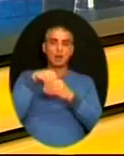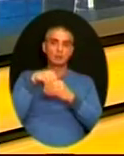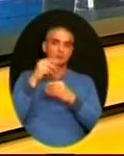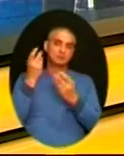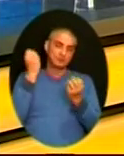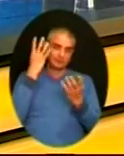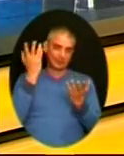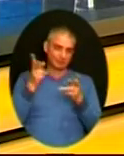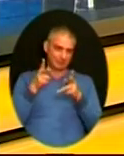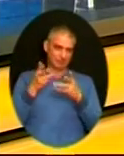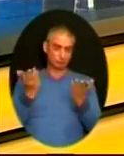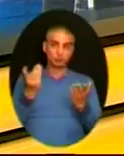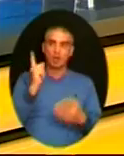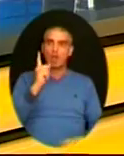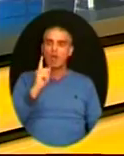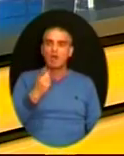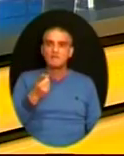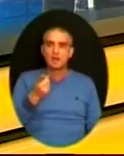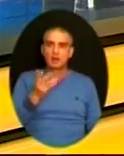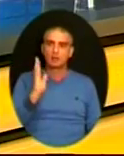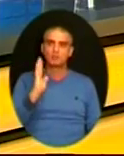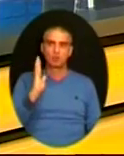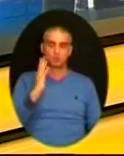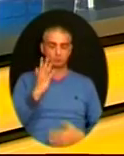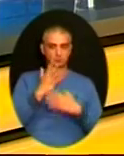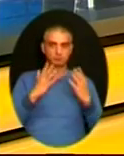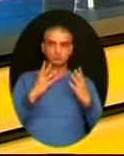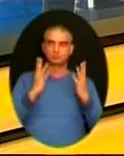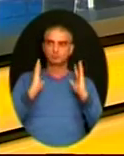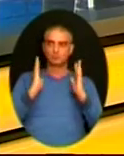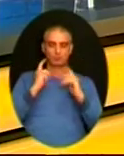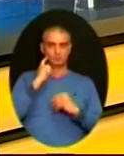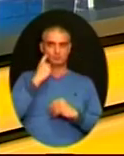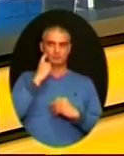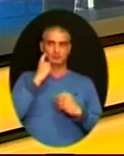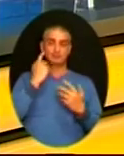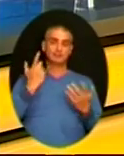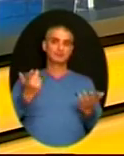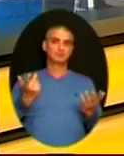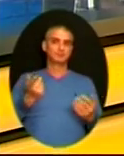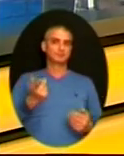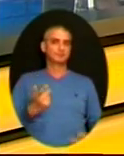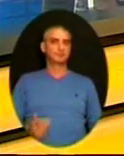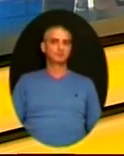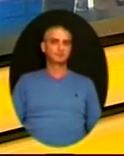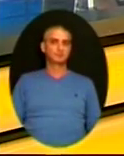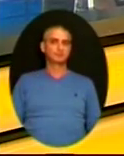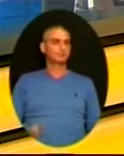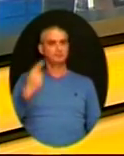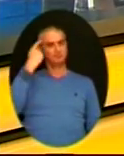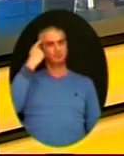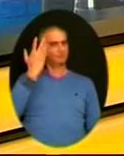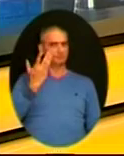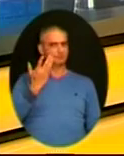זה סתם, זה קשקוש, אבל קשקוש מאוד חד, זה היה מאוד מאוד מצחיק, וזה אבל מאוד... אבל מה עבר לך בראש? הרי זו הייתה